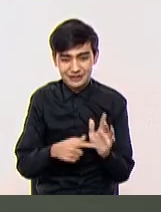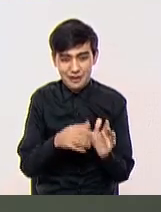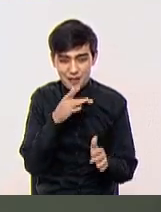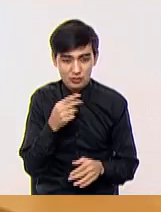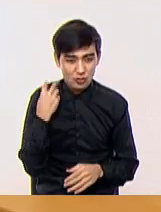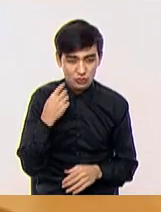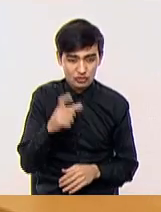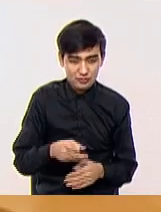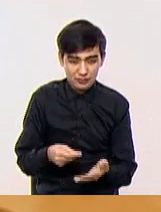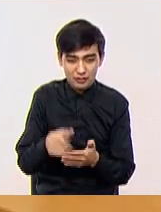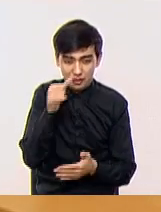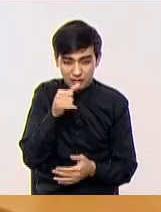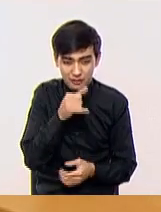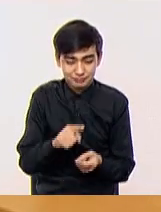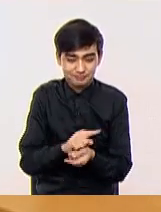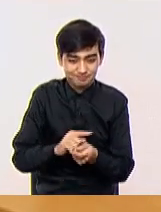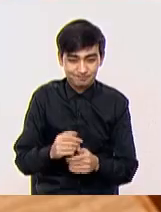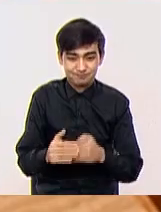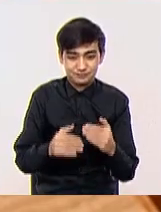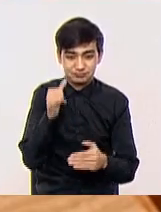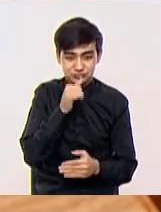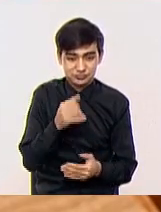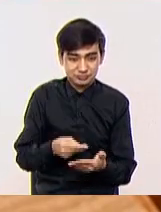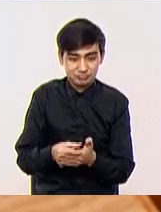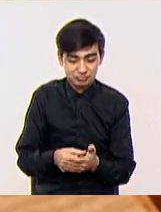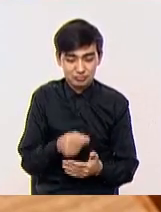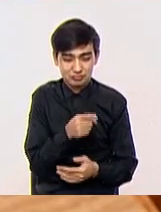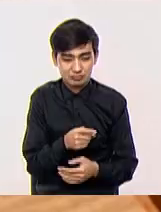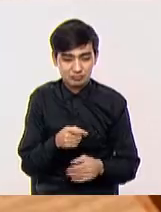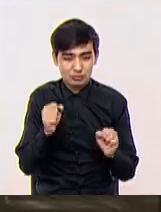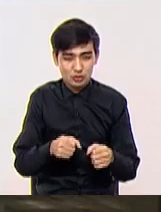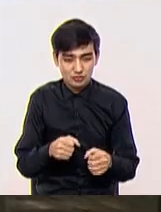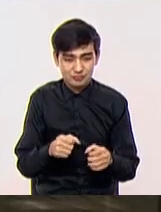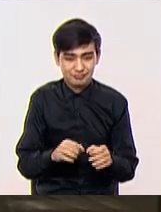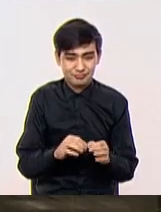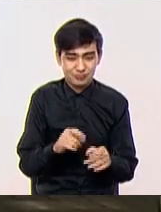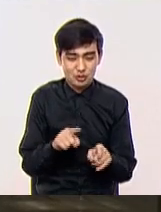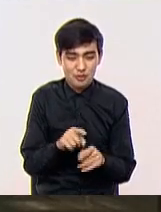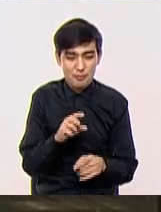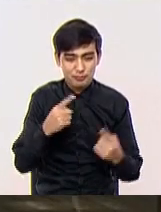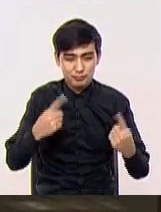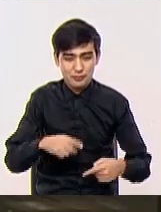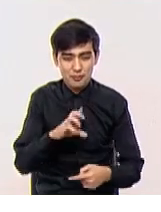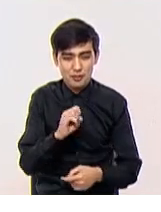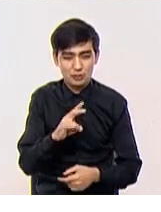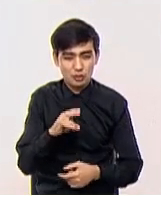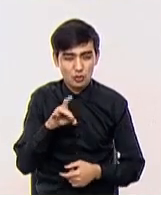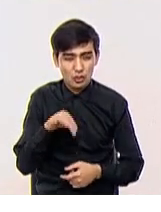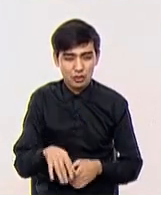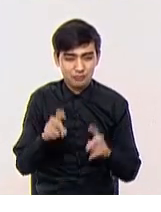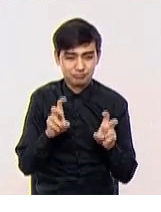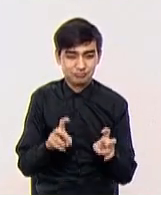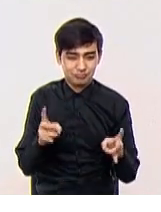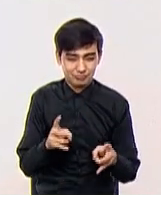не применил процедуру восстановления платежеспособности. Статья банкротства гражданина вносится в Гражданский кодекс. Она